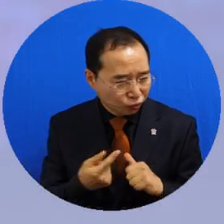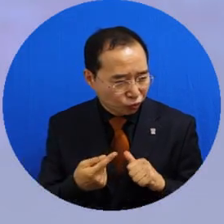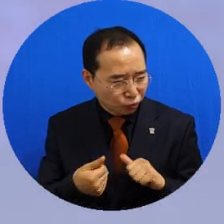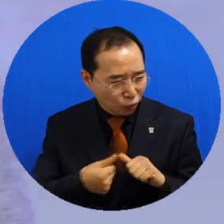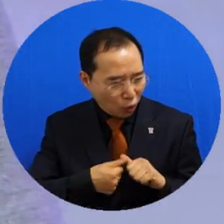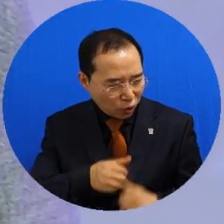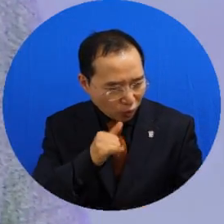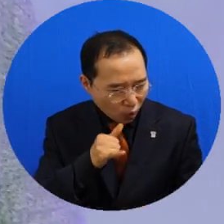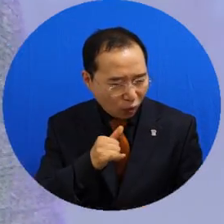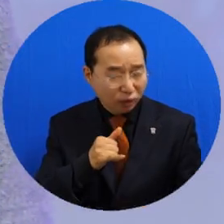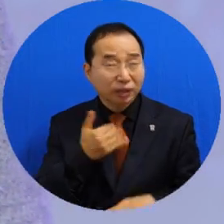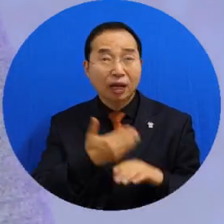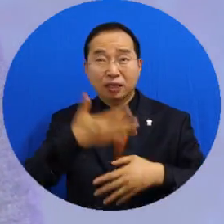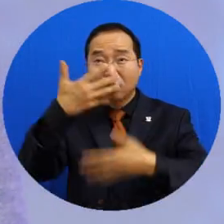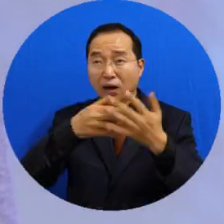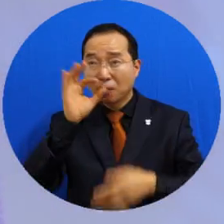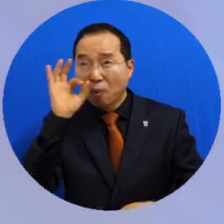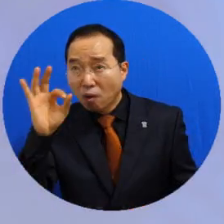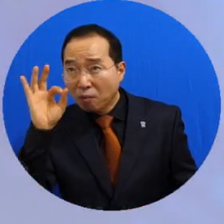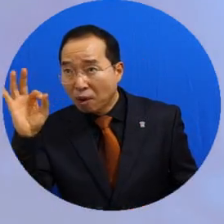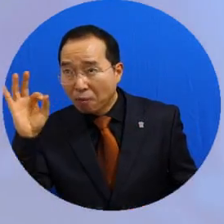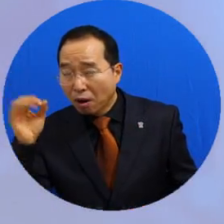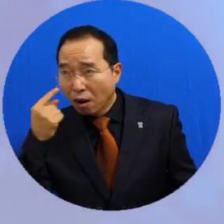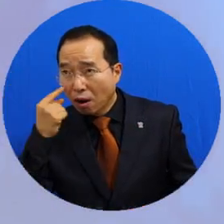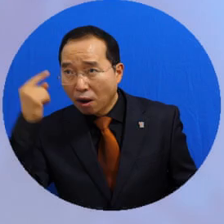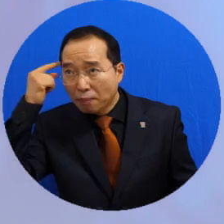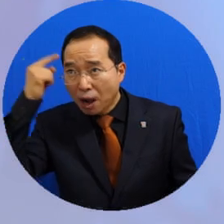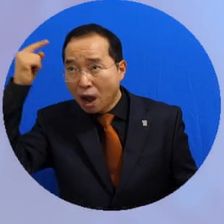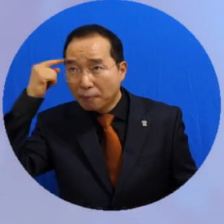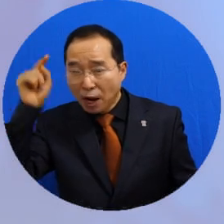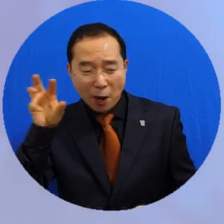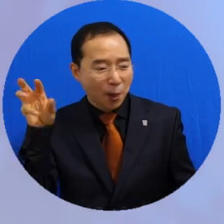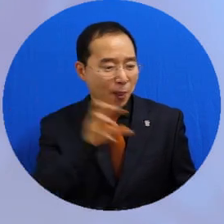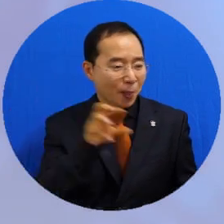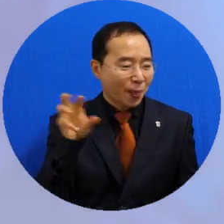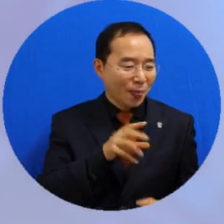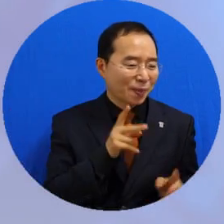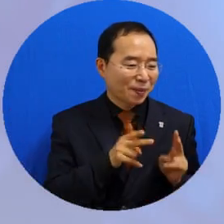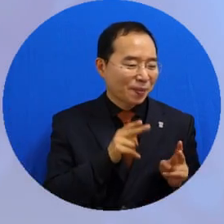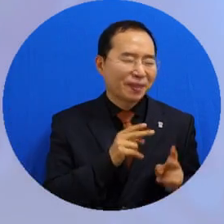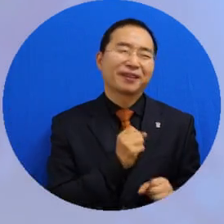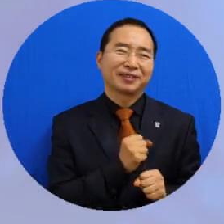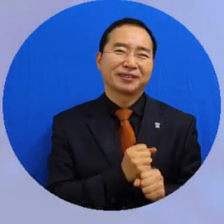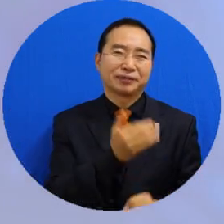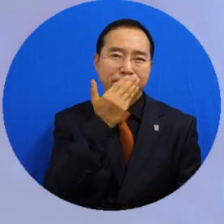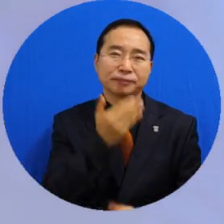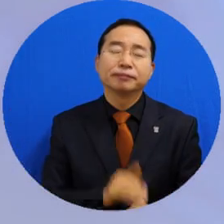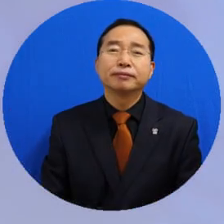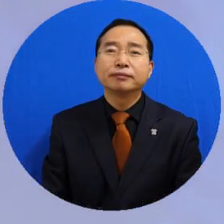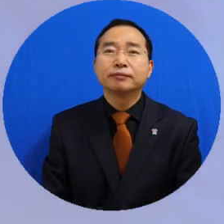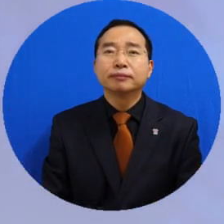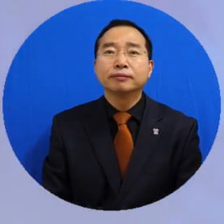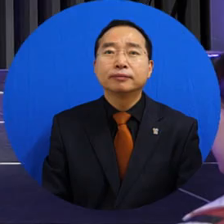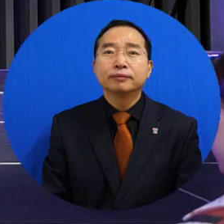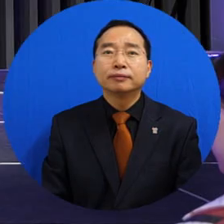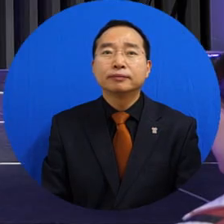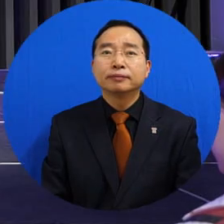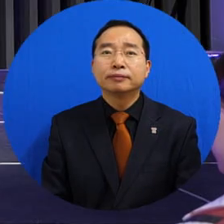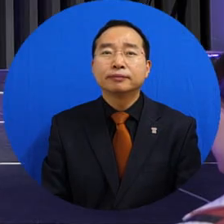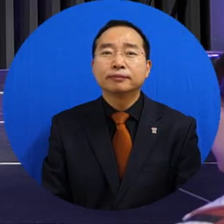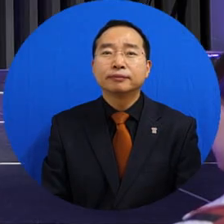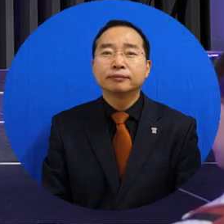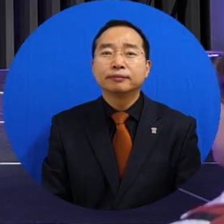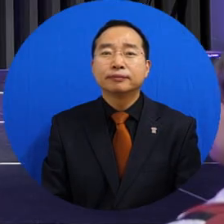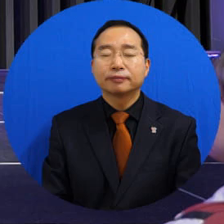문학을 제가 읽던지 다른 영화를 볼 때 떠오르는 순간 영감들이 계속 합쳐질 수도 있고 근데 그건